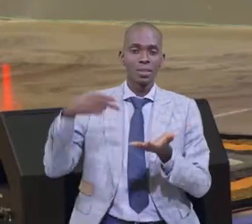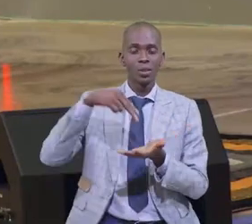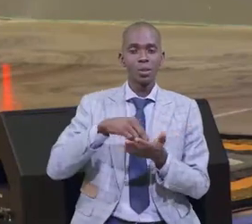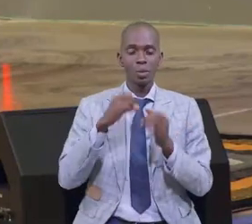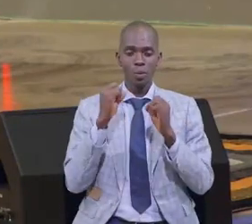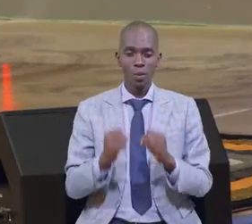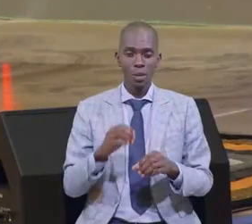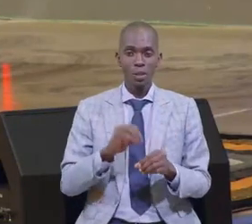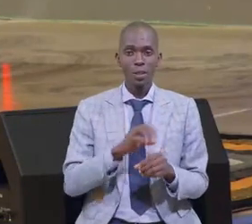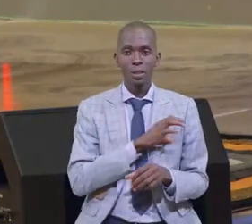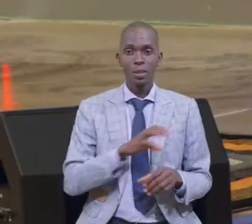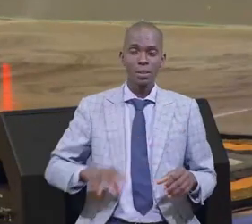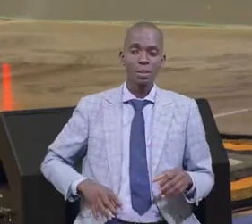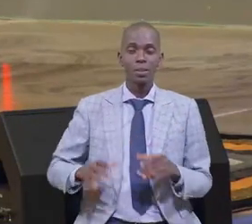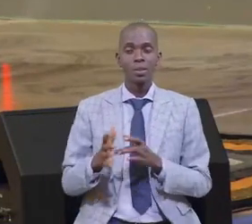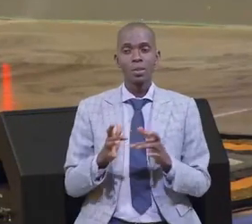en Christ